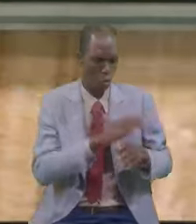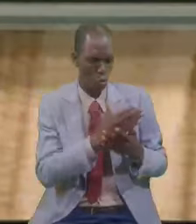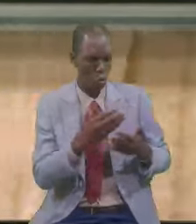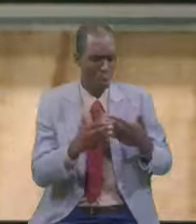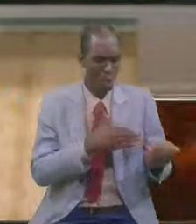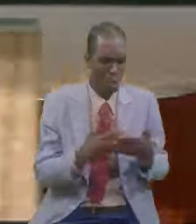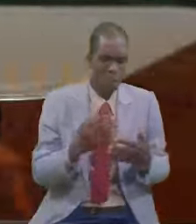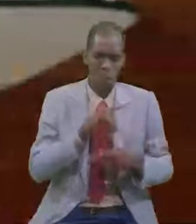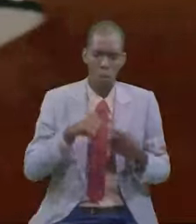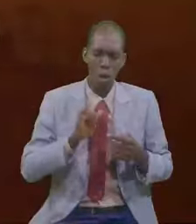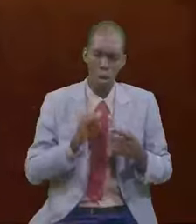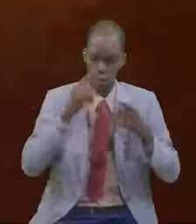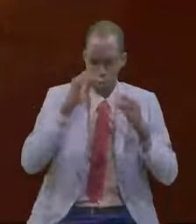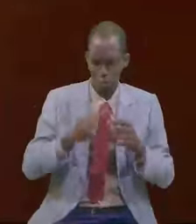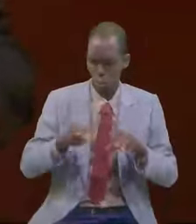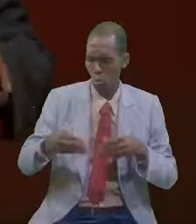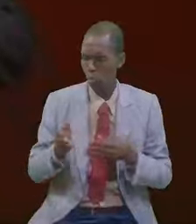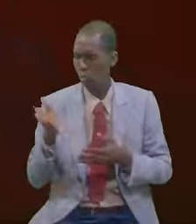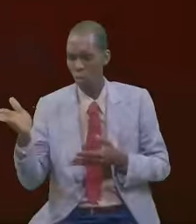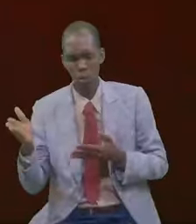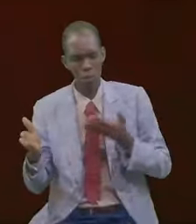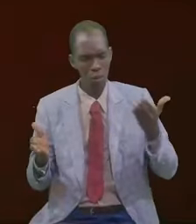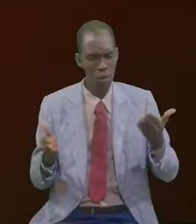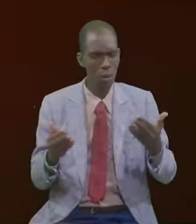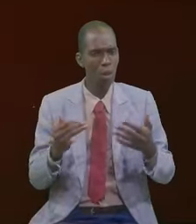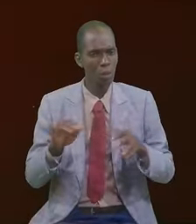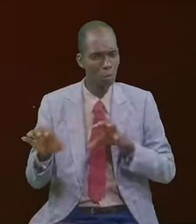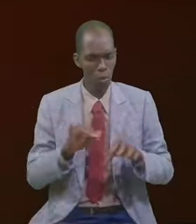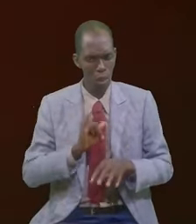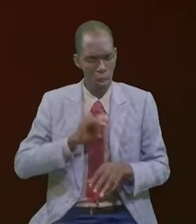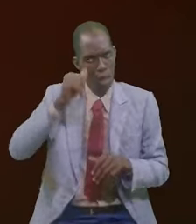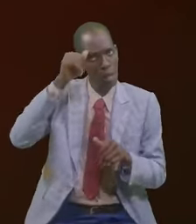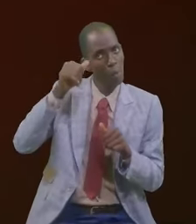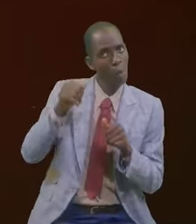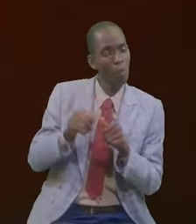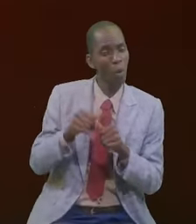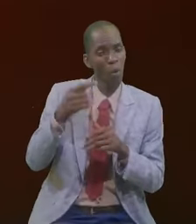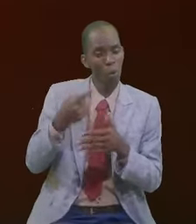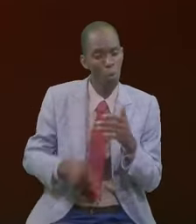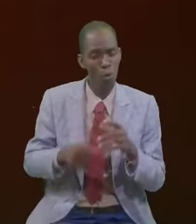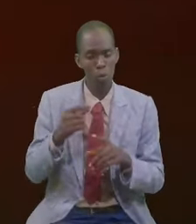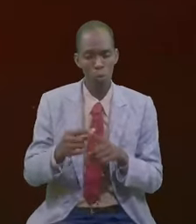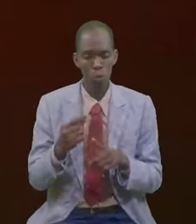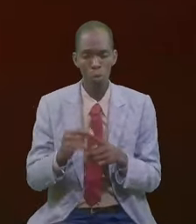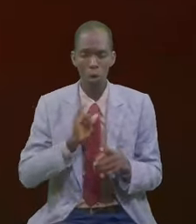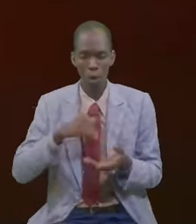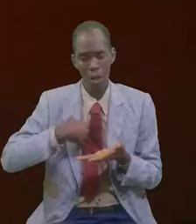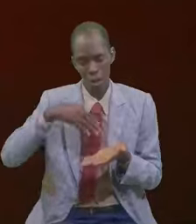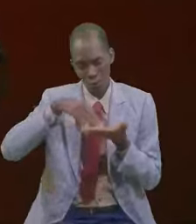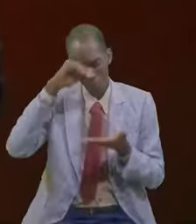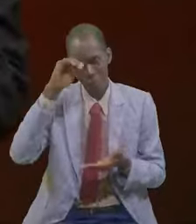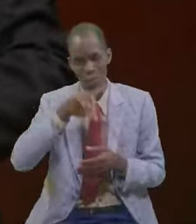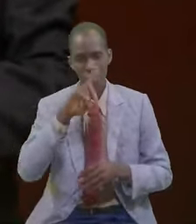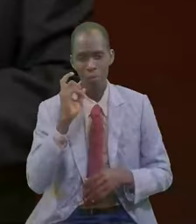décision, je veux aller ici ou là? Est-ce que j'ai oublié tout ces dires